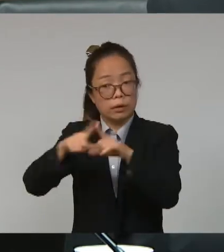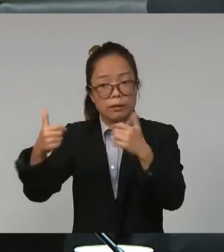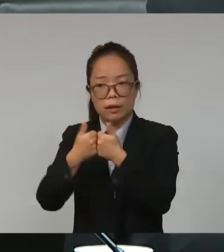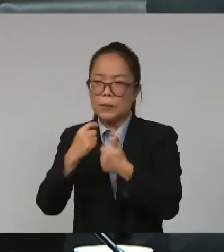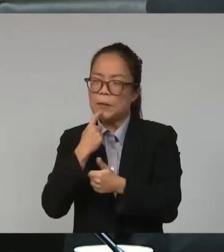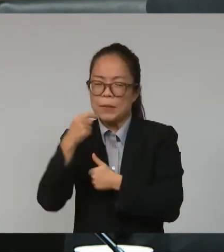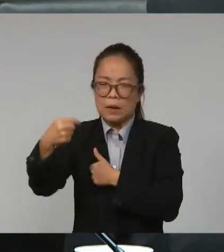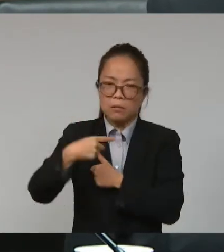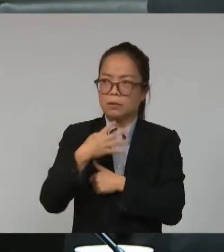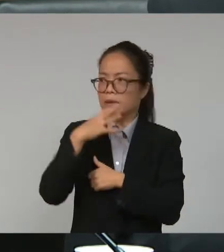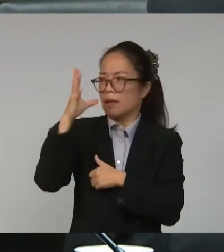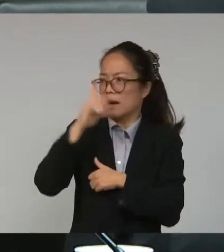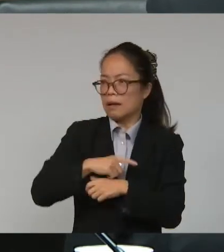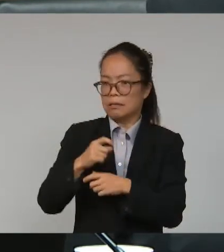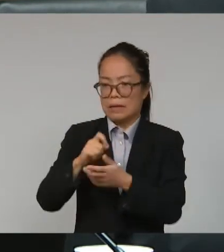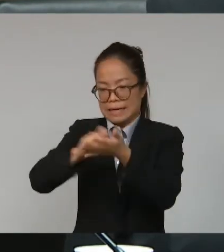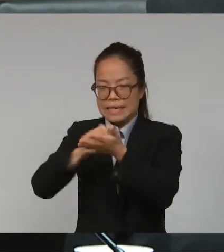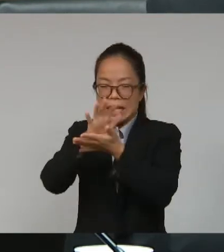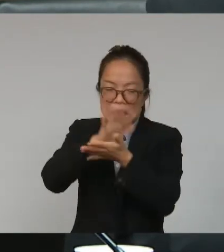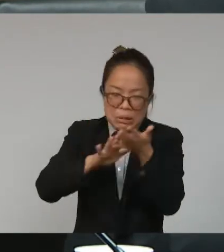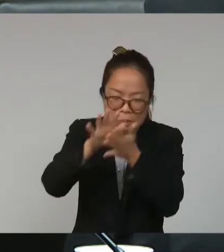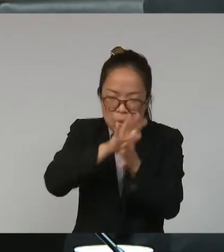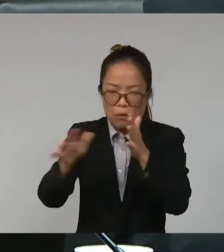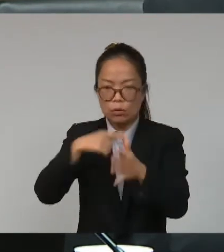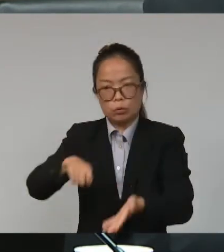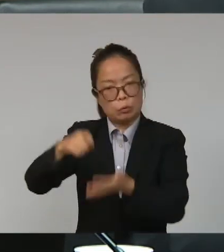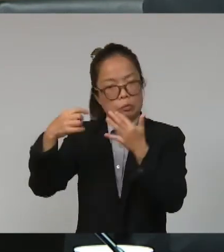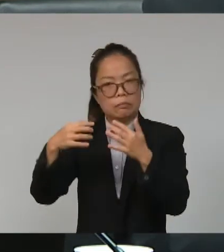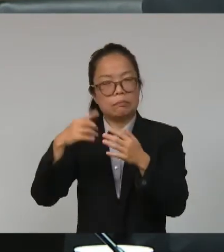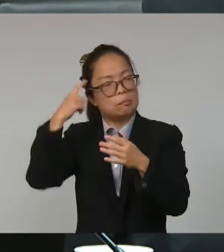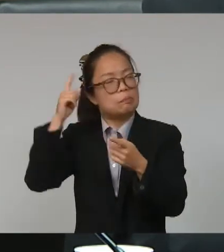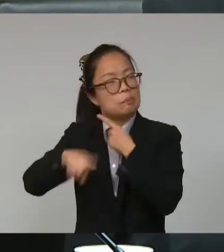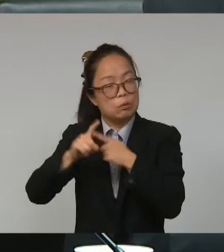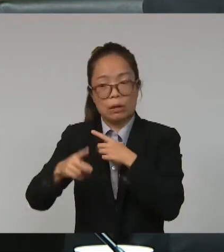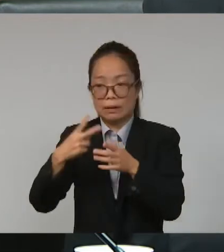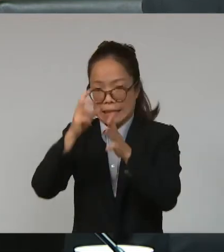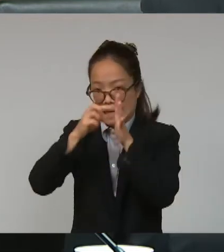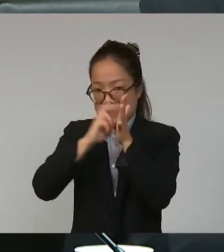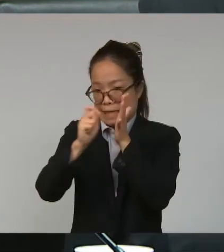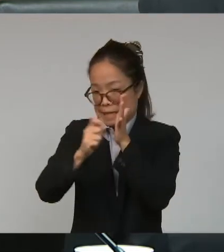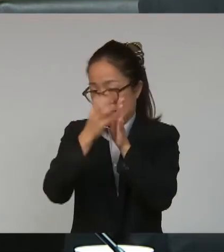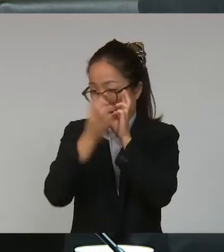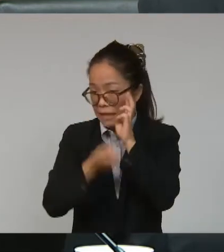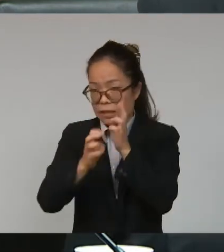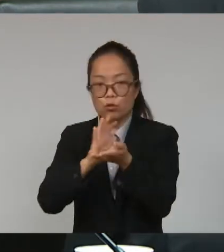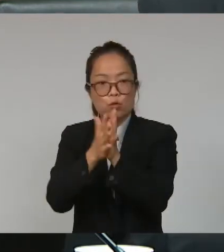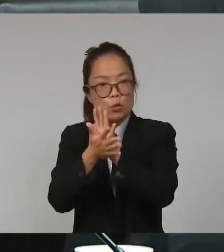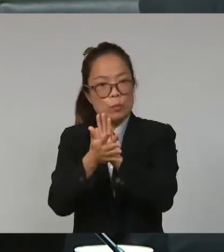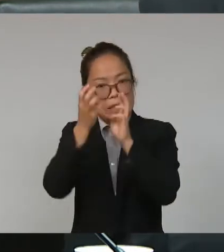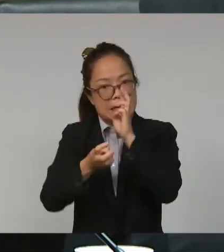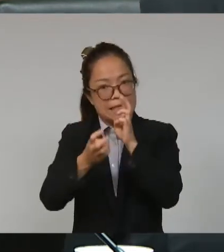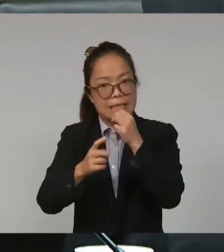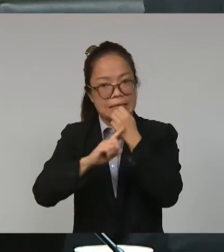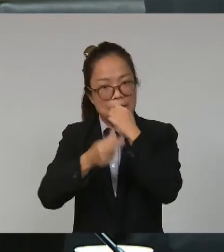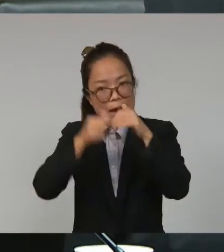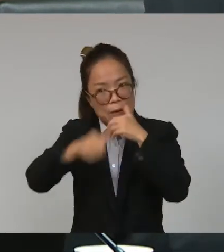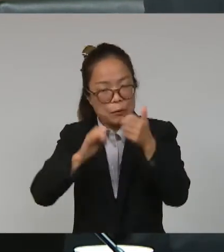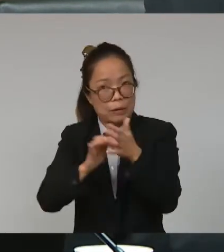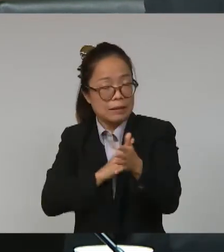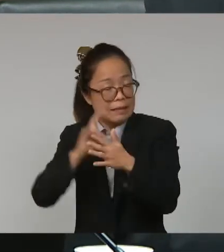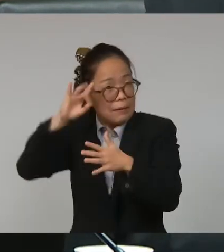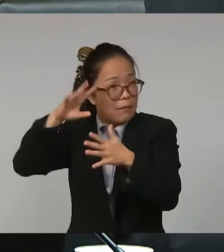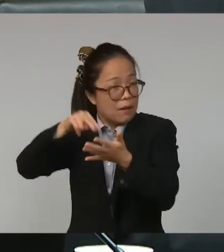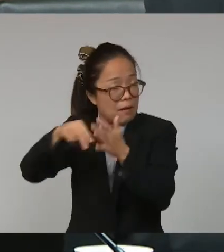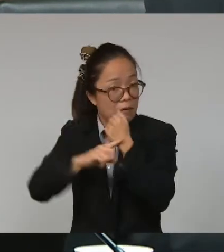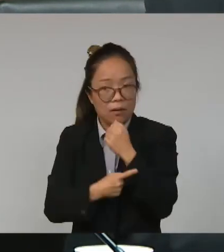很有趣哦，写得太模糊就说不能了解其争议，写得太清楚好像质疑我们就变成具体条文，所以变成具体条文的创制哦。